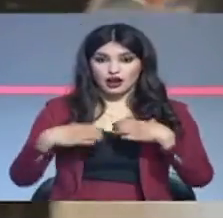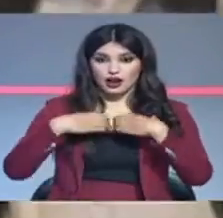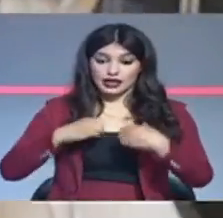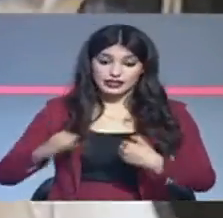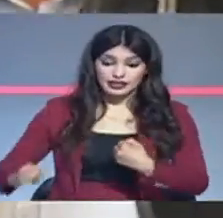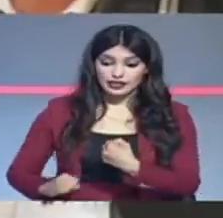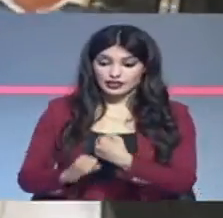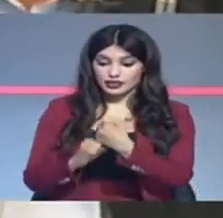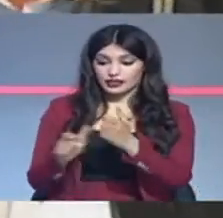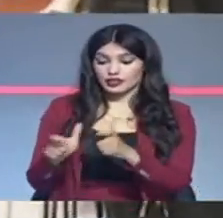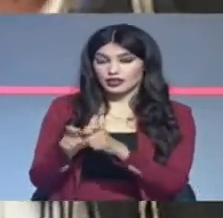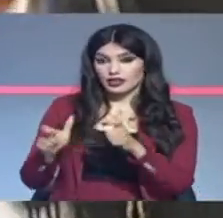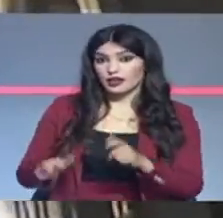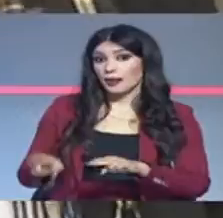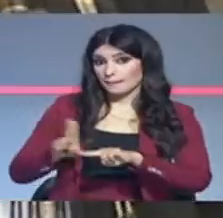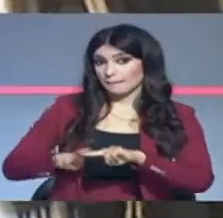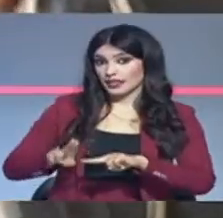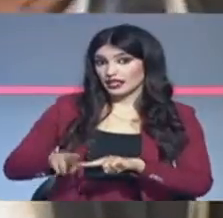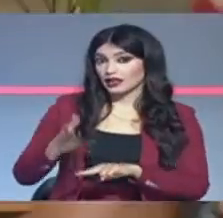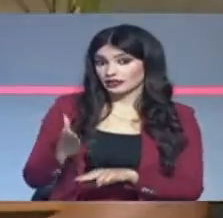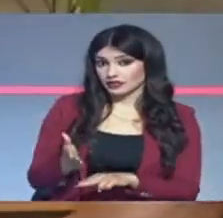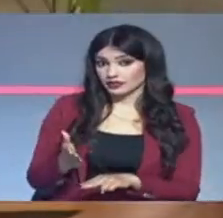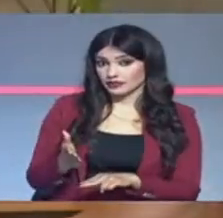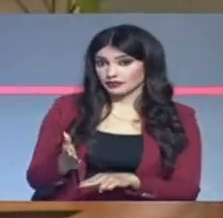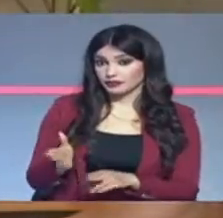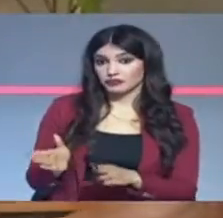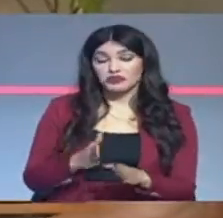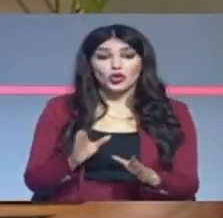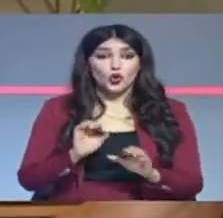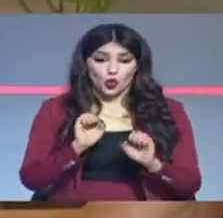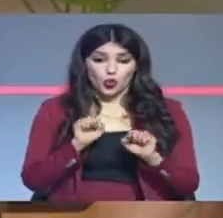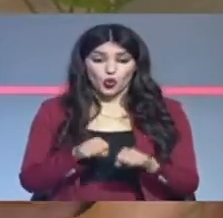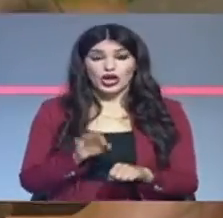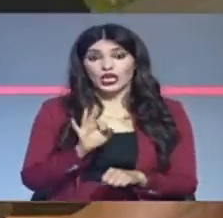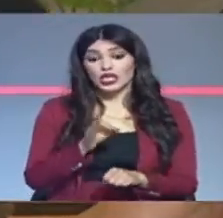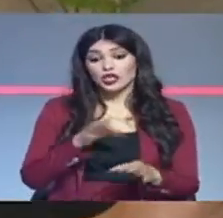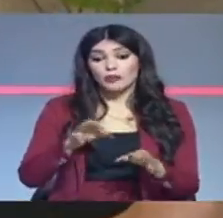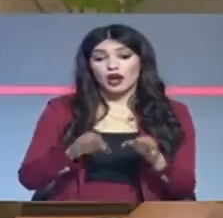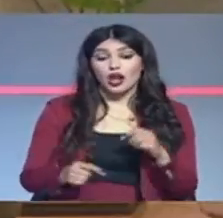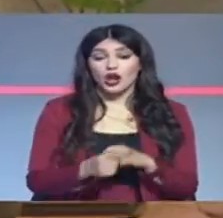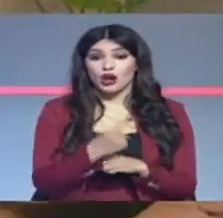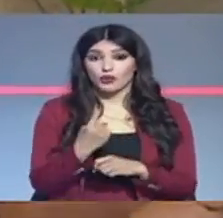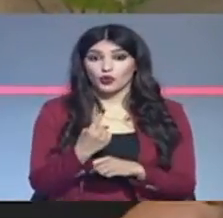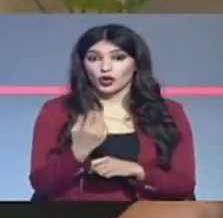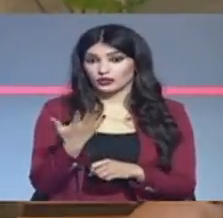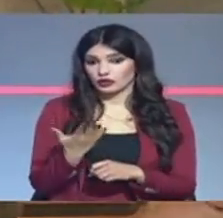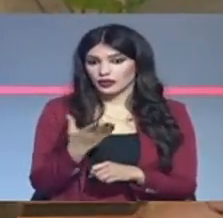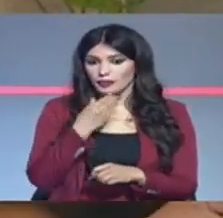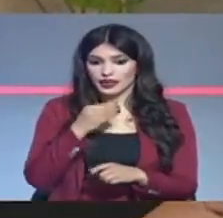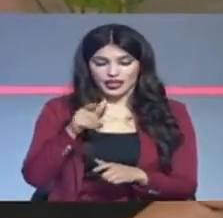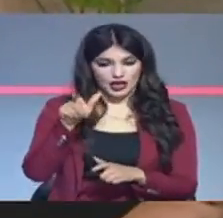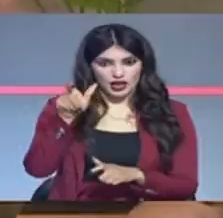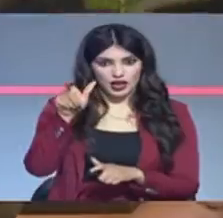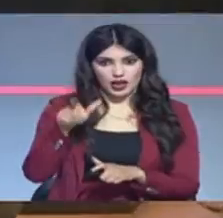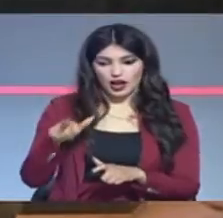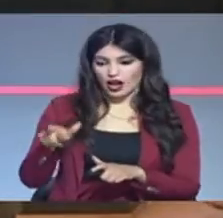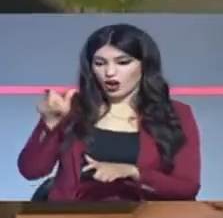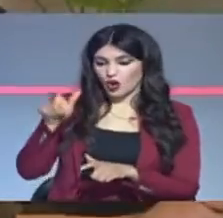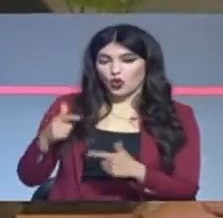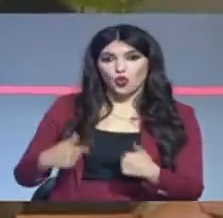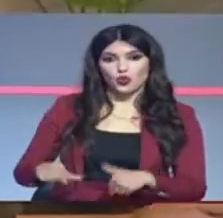الحكومه بتعديل موقفها من الحل الموقف الحالي